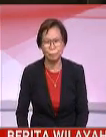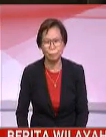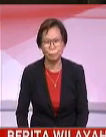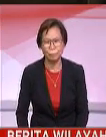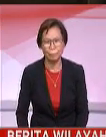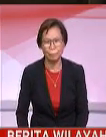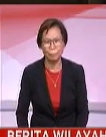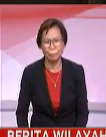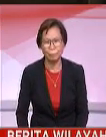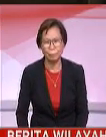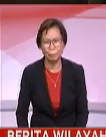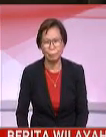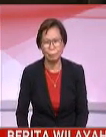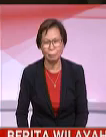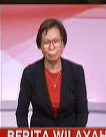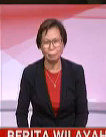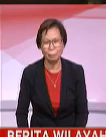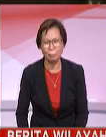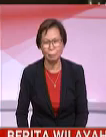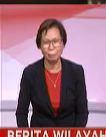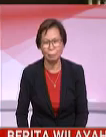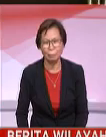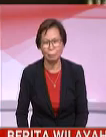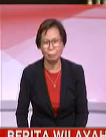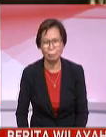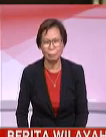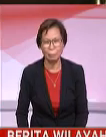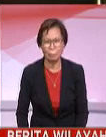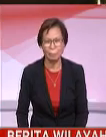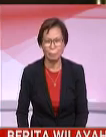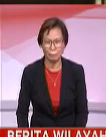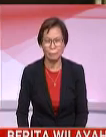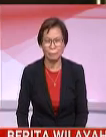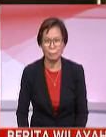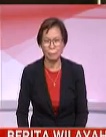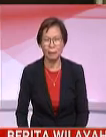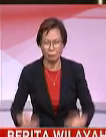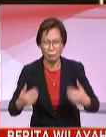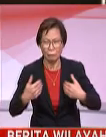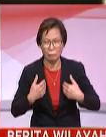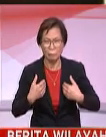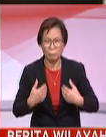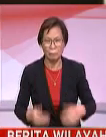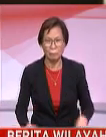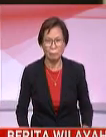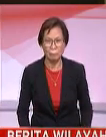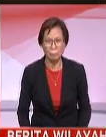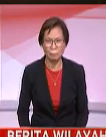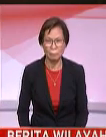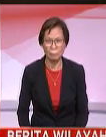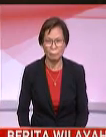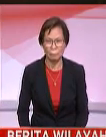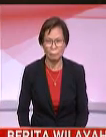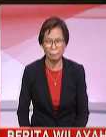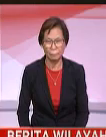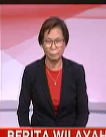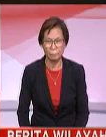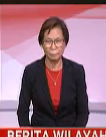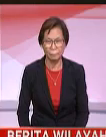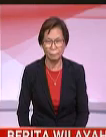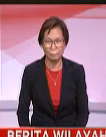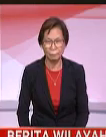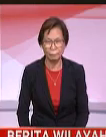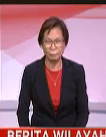Masa ni jap. Lepas lima cari ikan macam tu. Ada orang ramai. Banyak. Hantar jenis